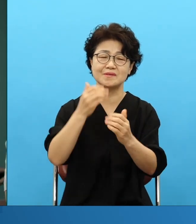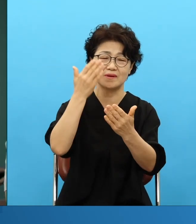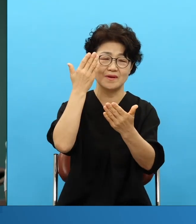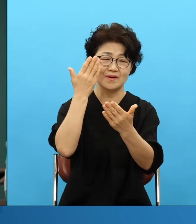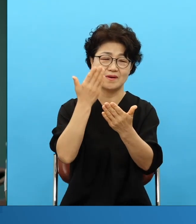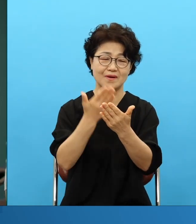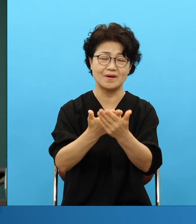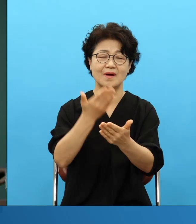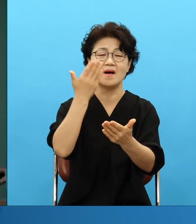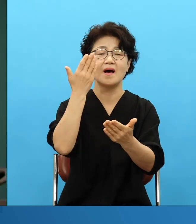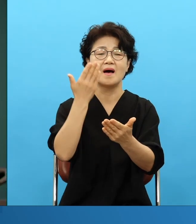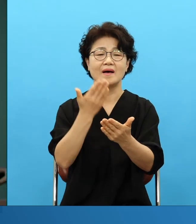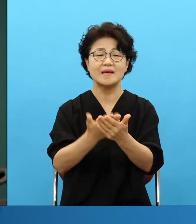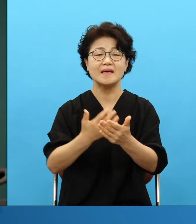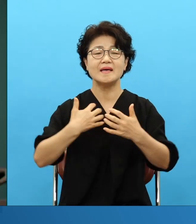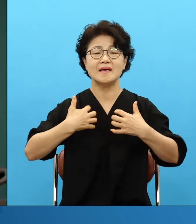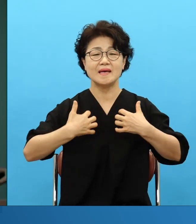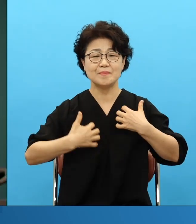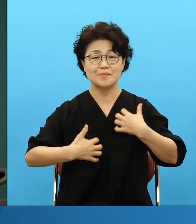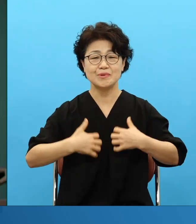계시옵소서.